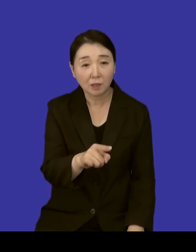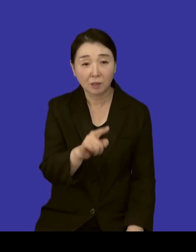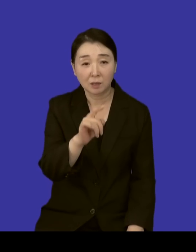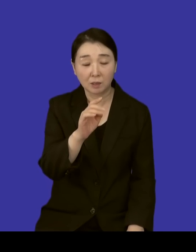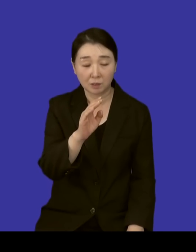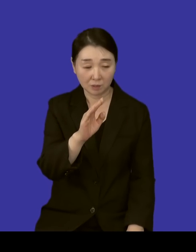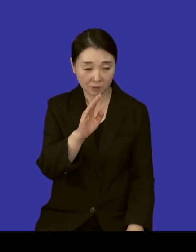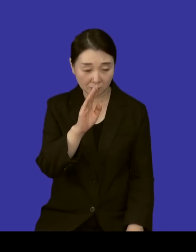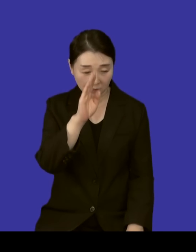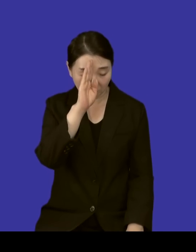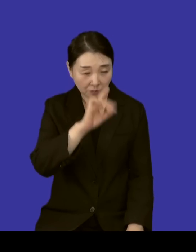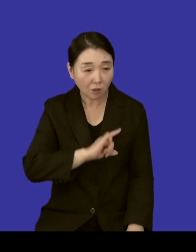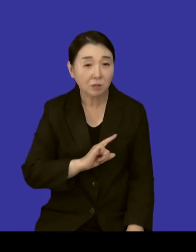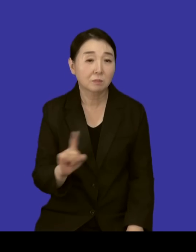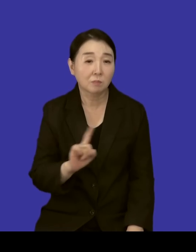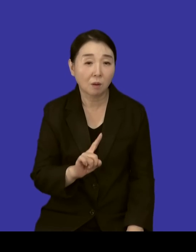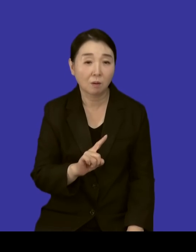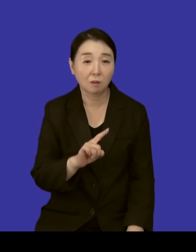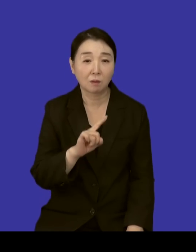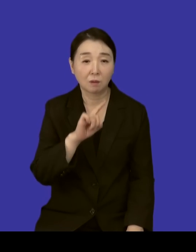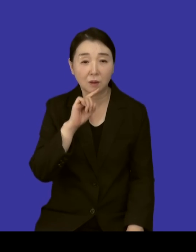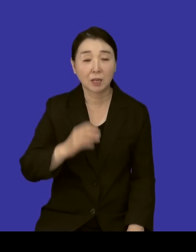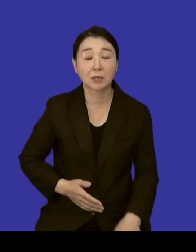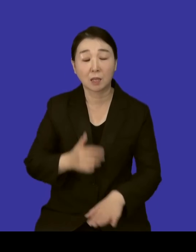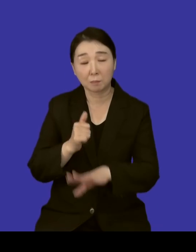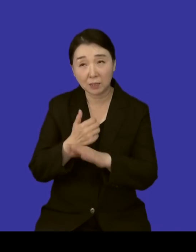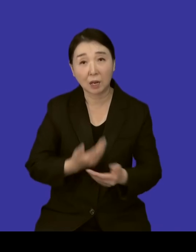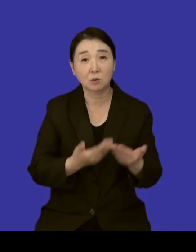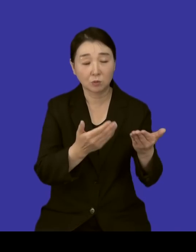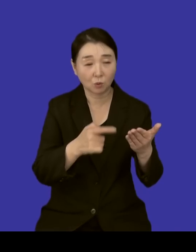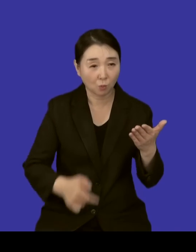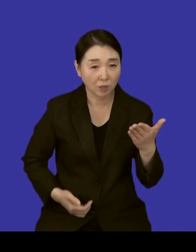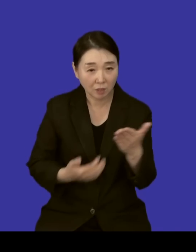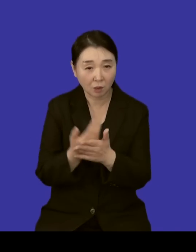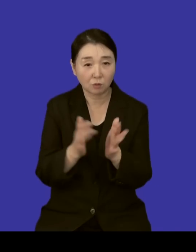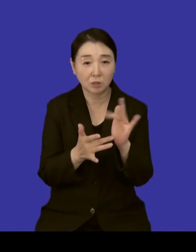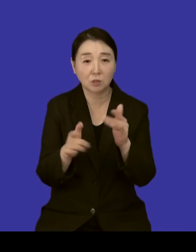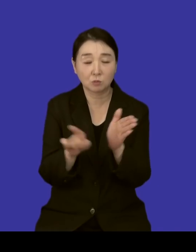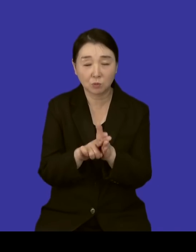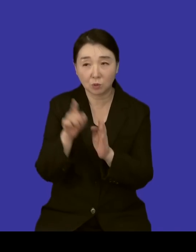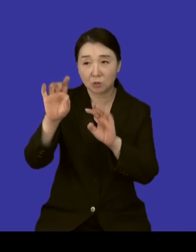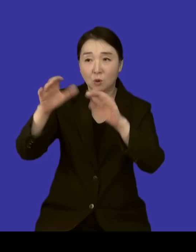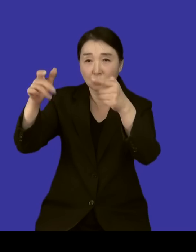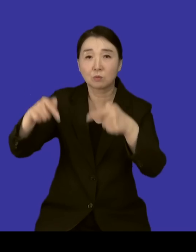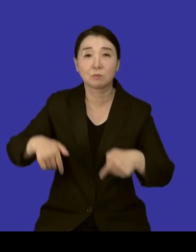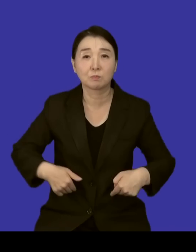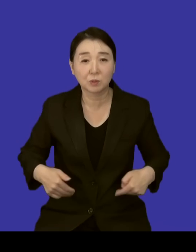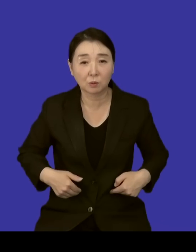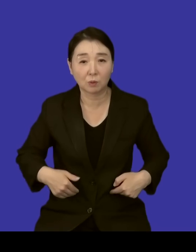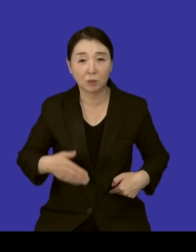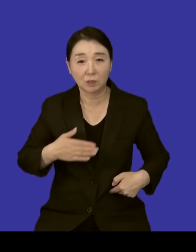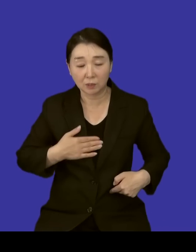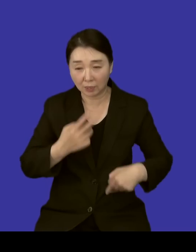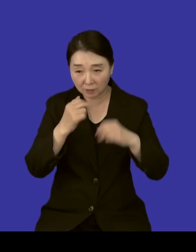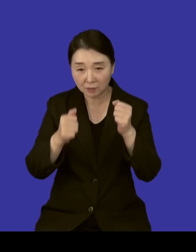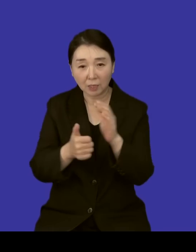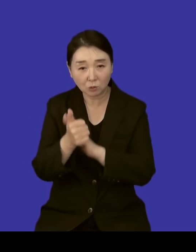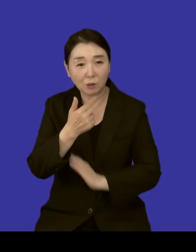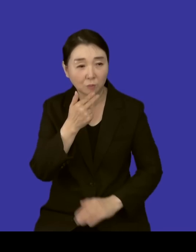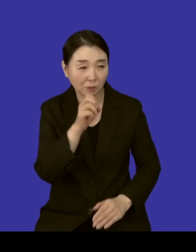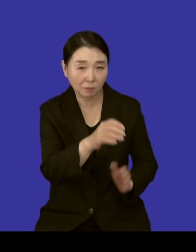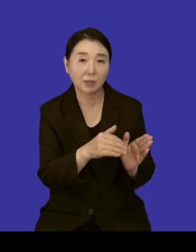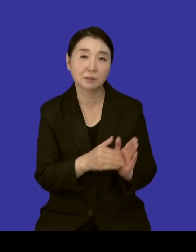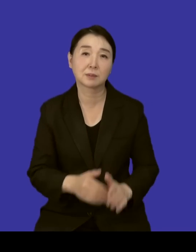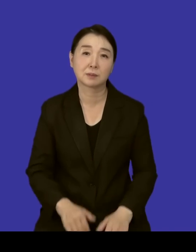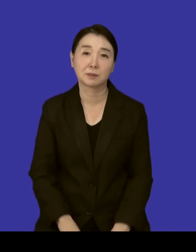병명이 이러고 저러고 하댄다. 당신 회개하고 예수 믿고 천국 가지 않으면 나는 살 소망이 없다. 네.